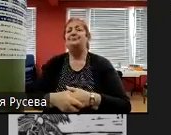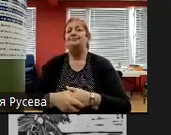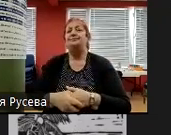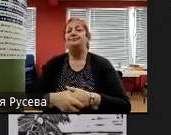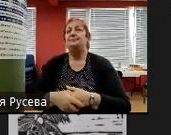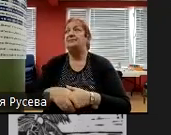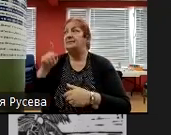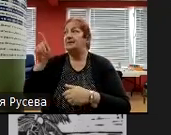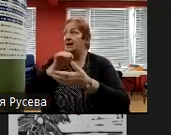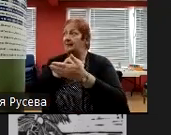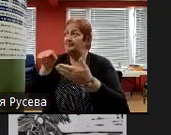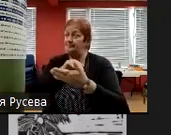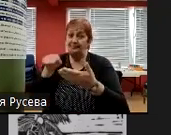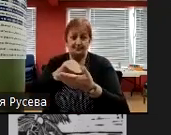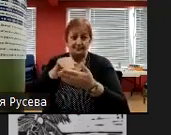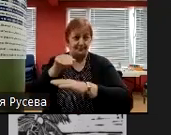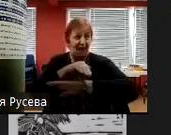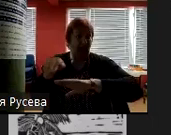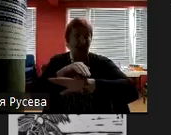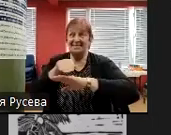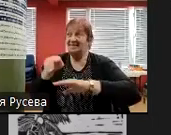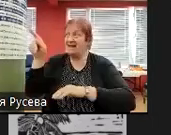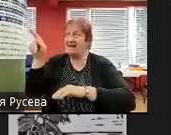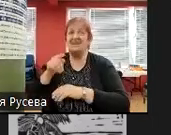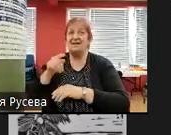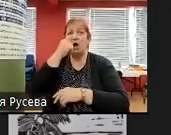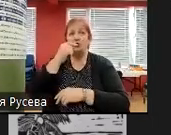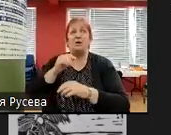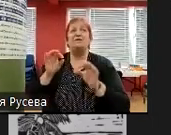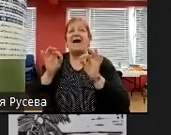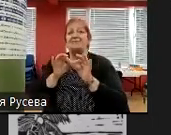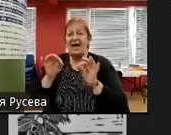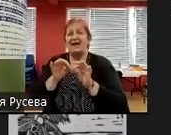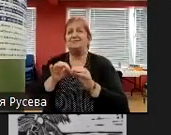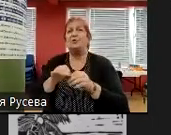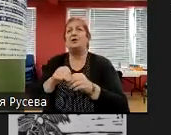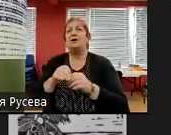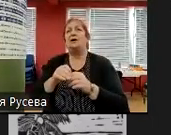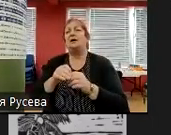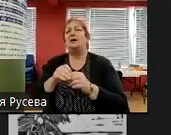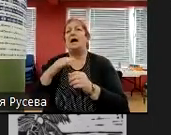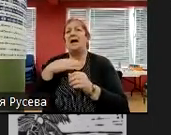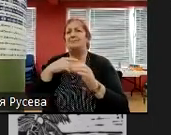на техния сайт, Twitter, Facebook, линкове има.